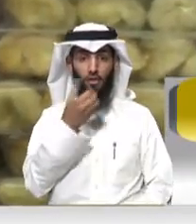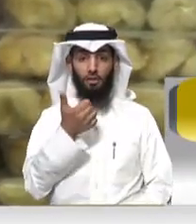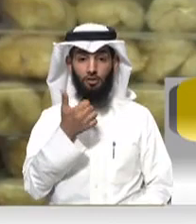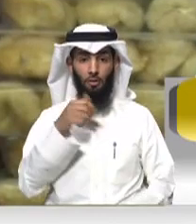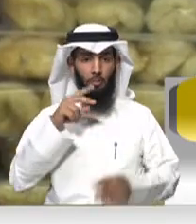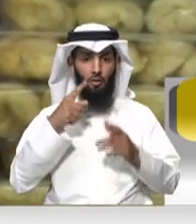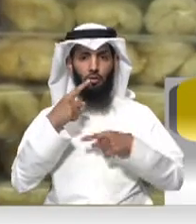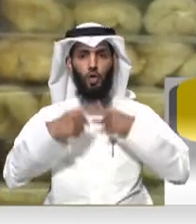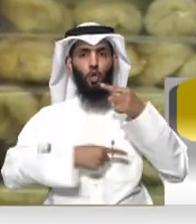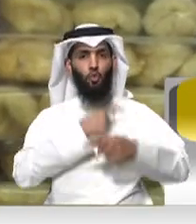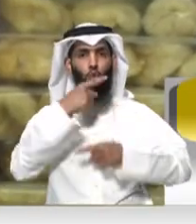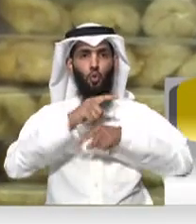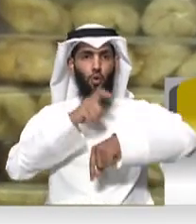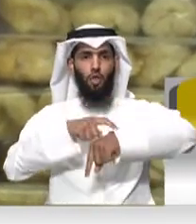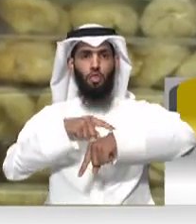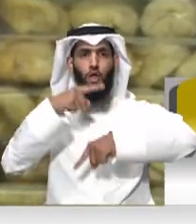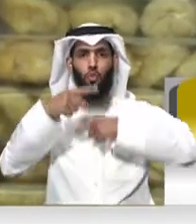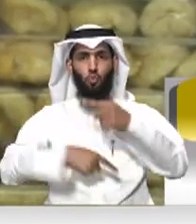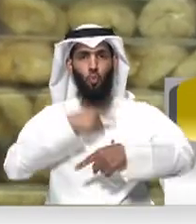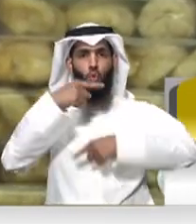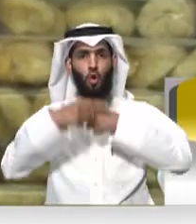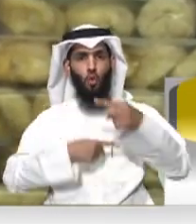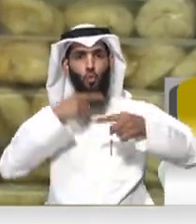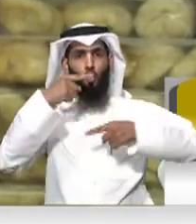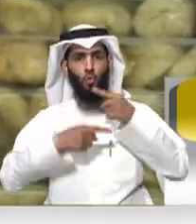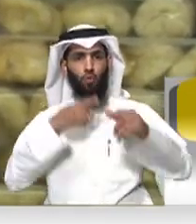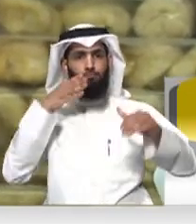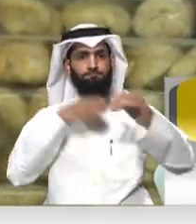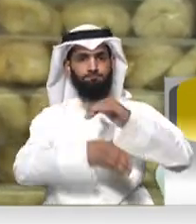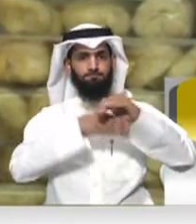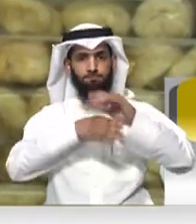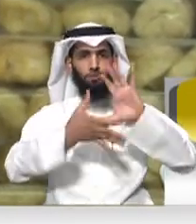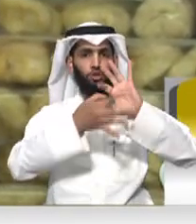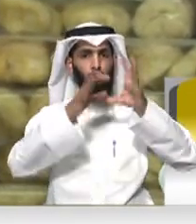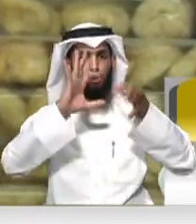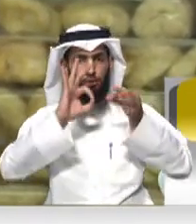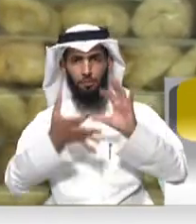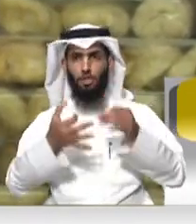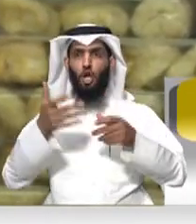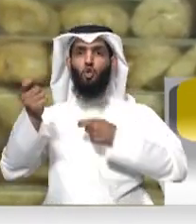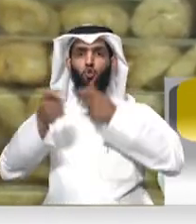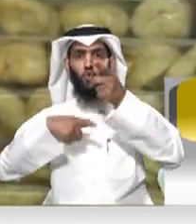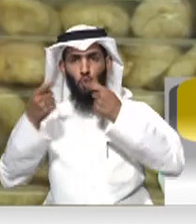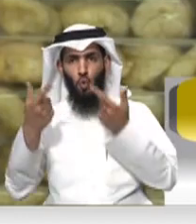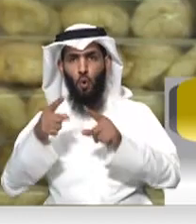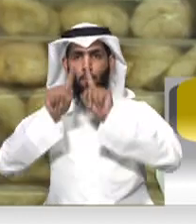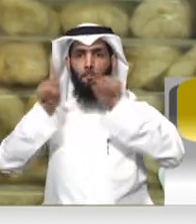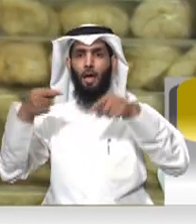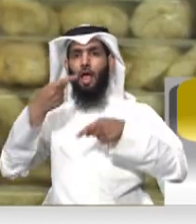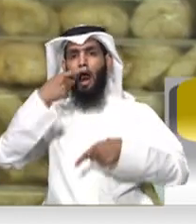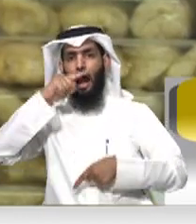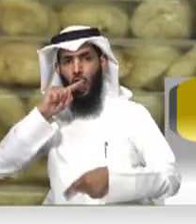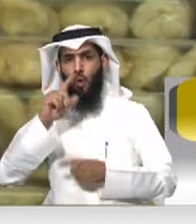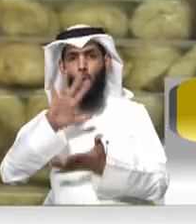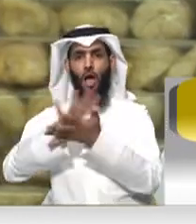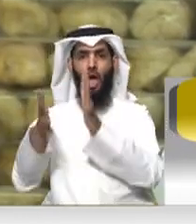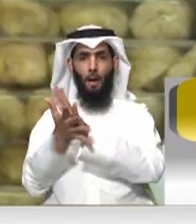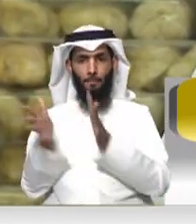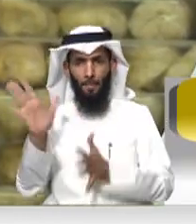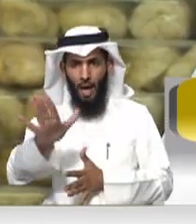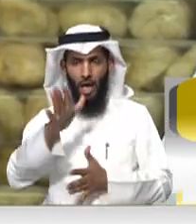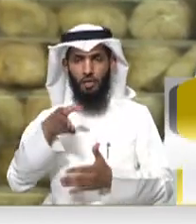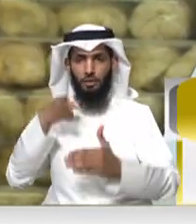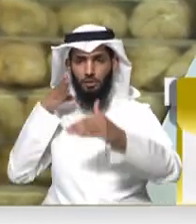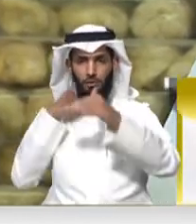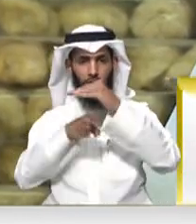التفتيشية بشكل مستمر على الأسواق المركزية والجمعيات التعاونية والمطاعم ومحلات الحلويات والمخابز والأفران وغير ذلك من